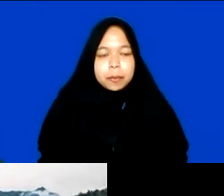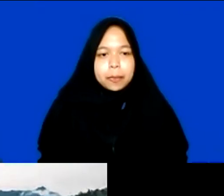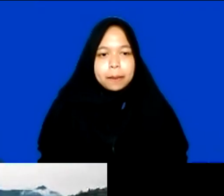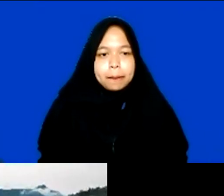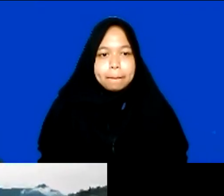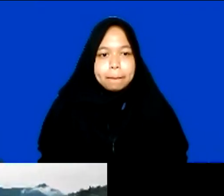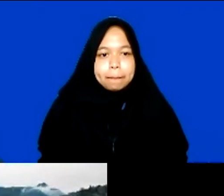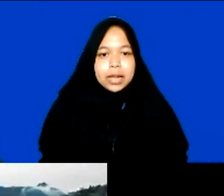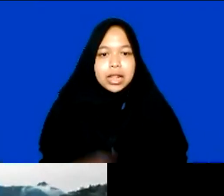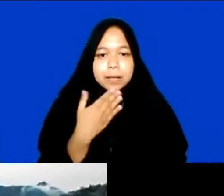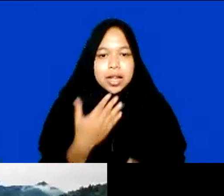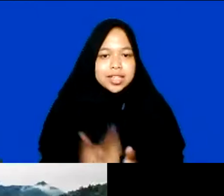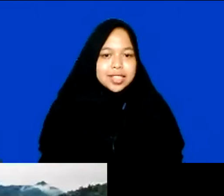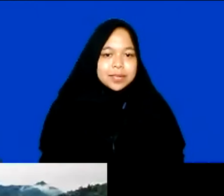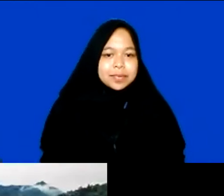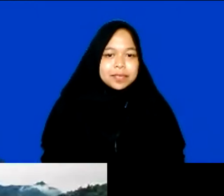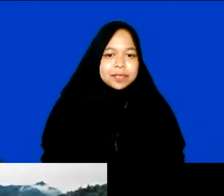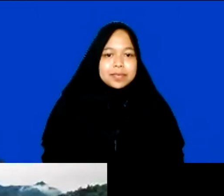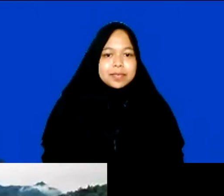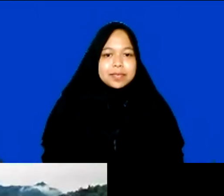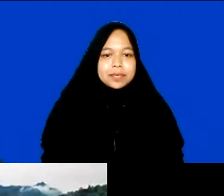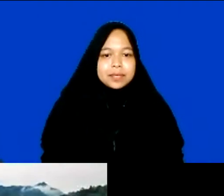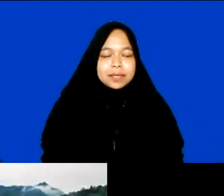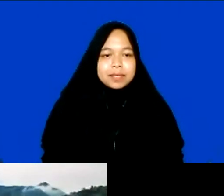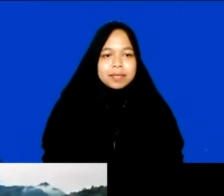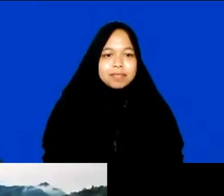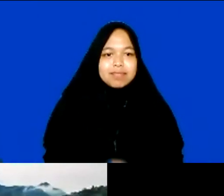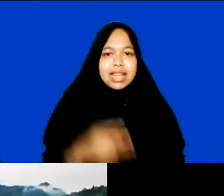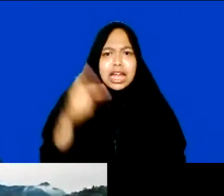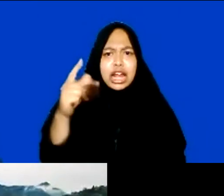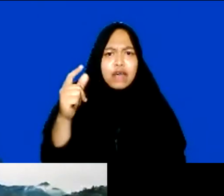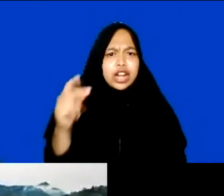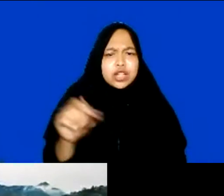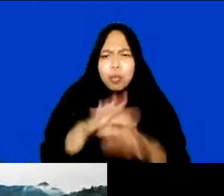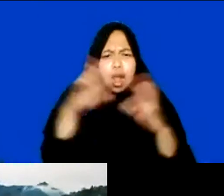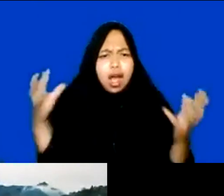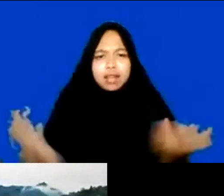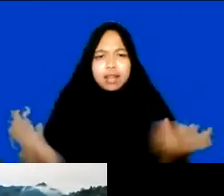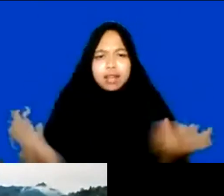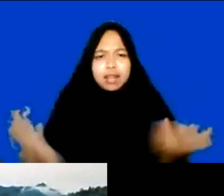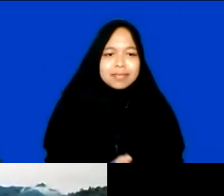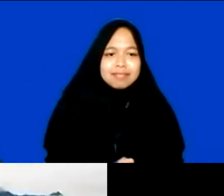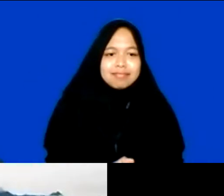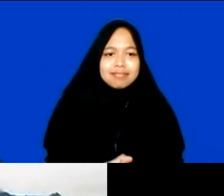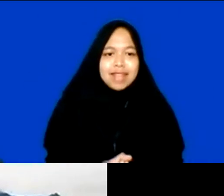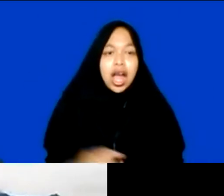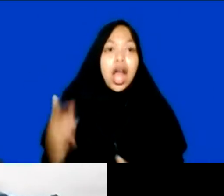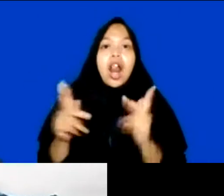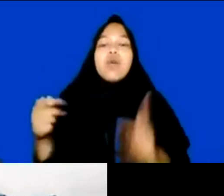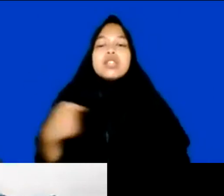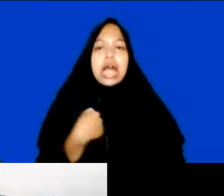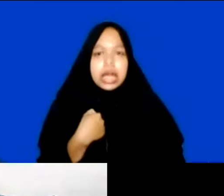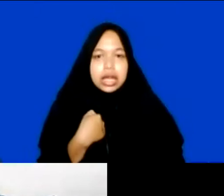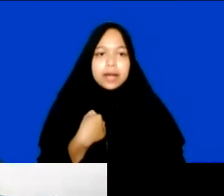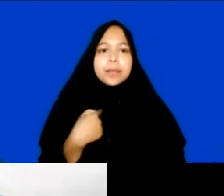Oke, makasih Mas Gilang ya pertanyaannya. Referensi saya, Mbak, ya banyaklah referensi ya. Kita bisa dari, kalau saya pribadi, saya